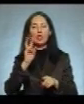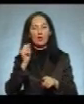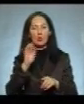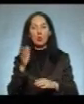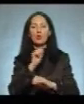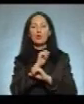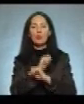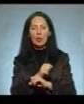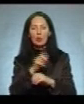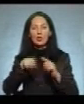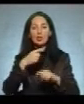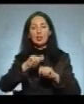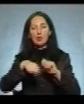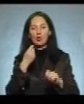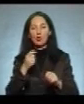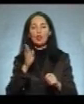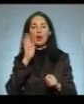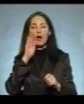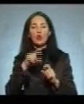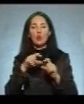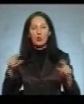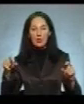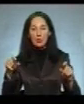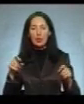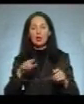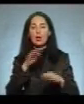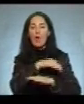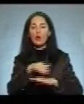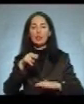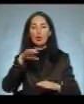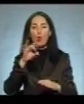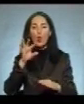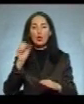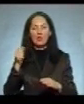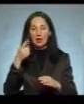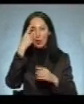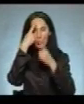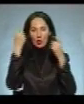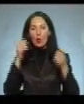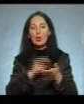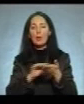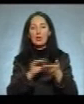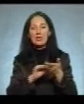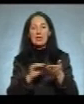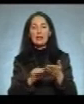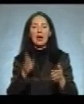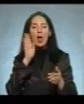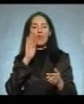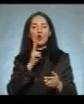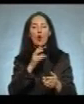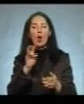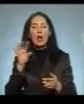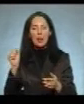пошкодження водопровідної мережі на вулиці Просвіти, 19, повідомила прес-секретар Тернопільводоканалу Наталія Чорна. За її